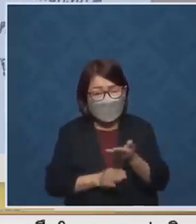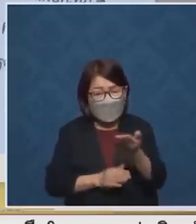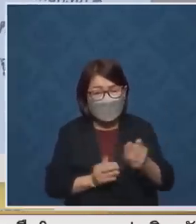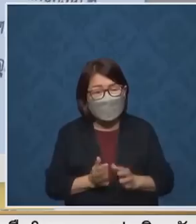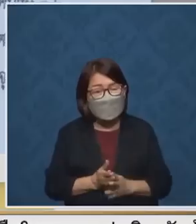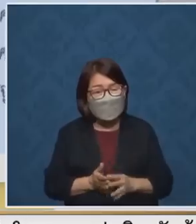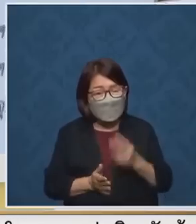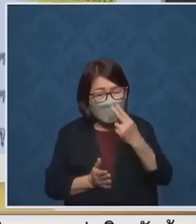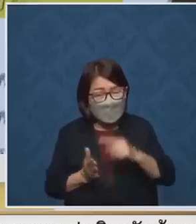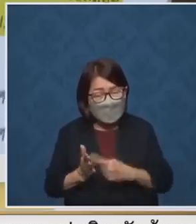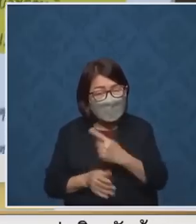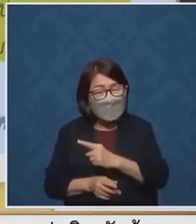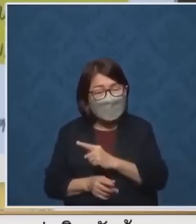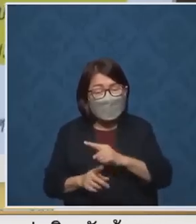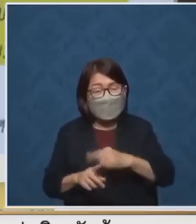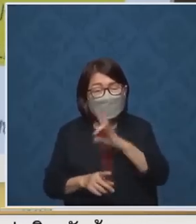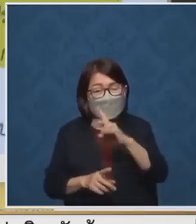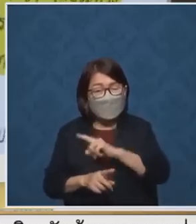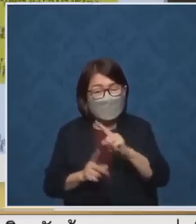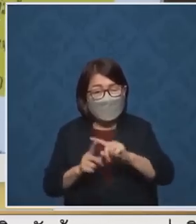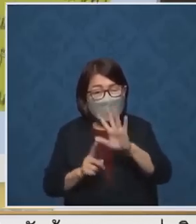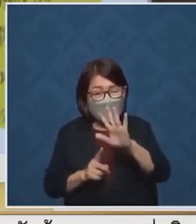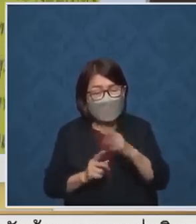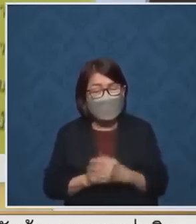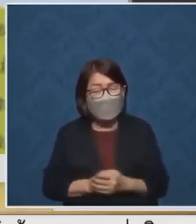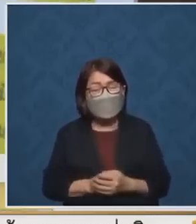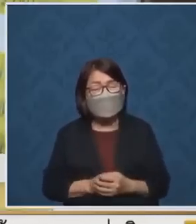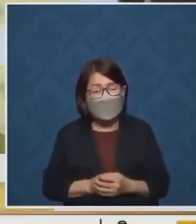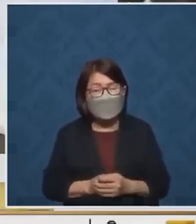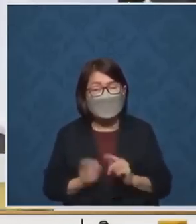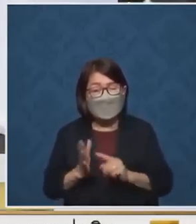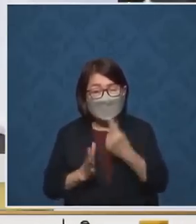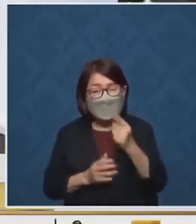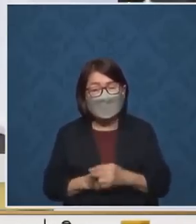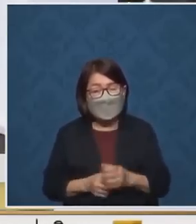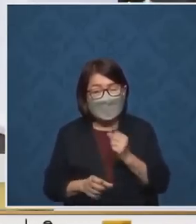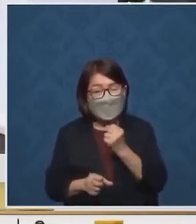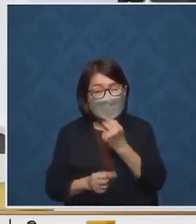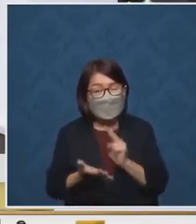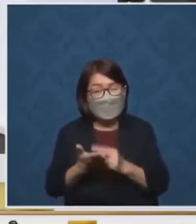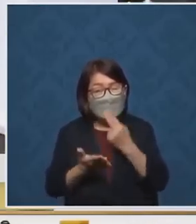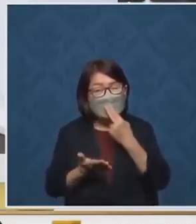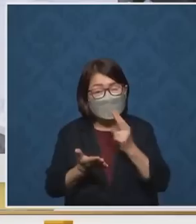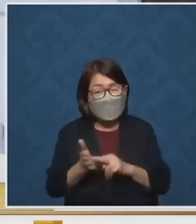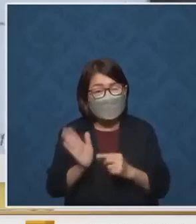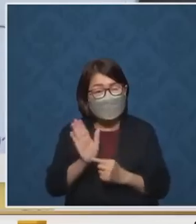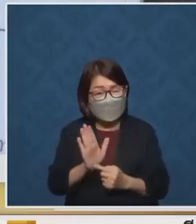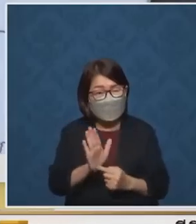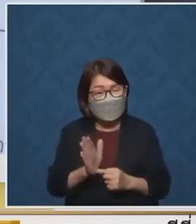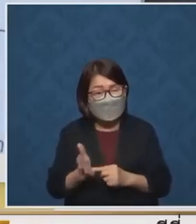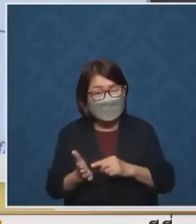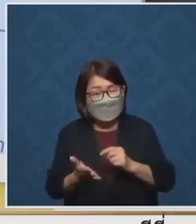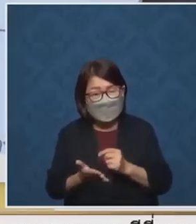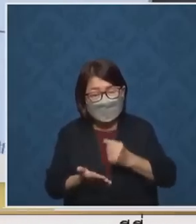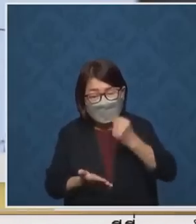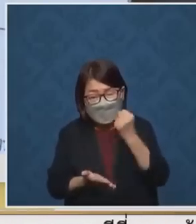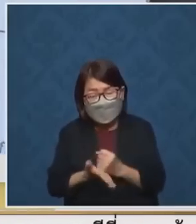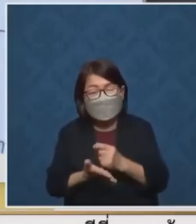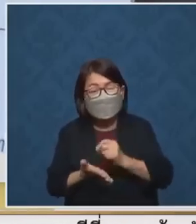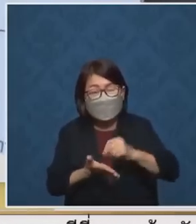บ